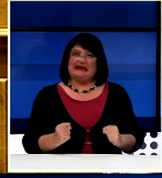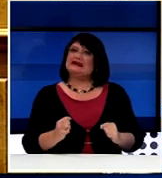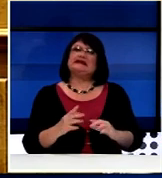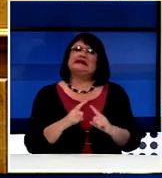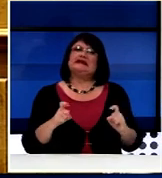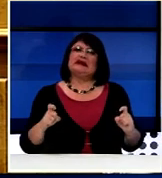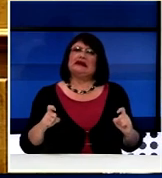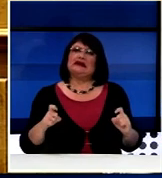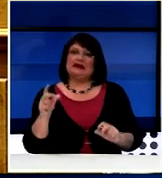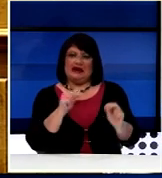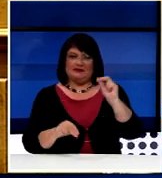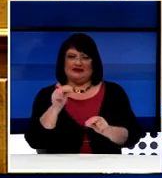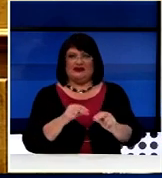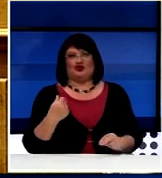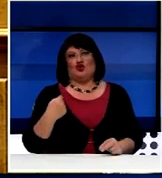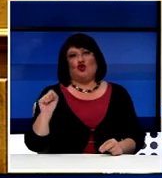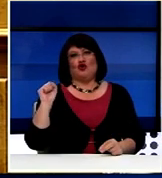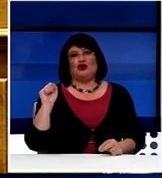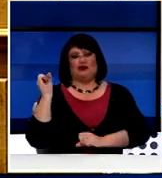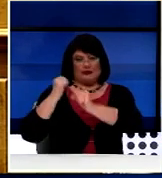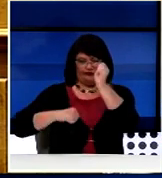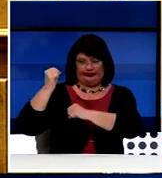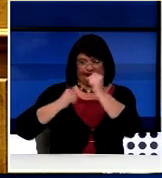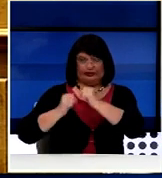είναι να ψηφίζεις κατά όταν έχεις διαφωνίες